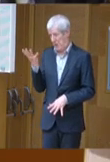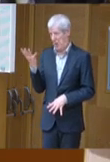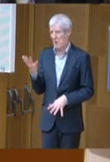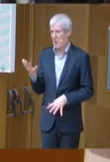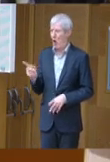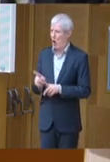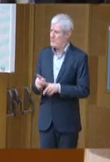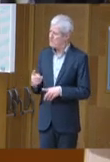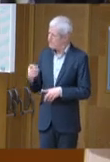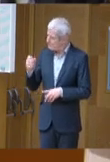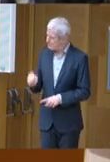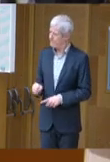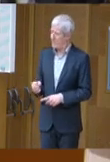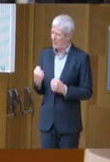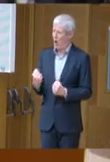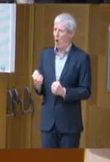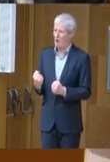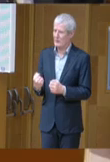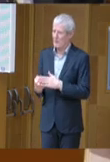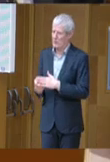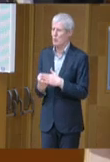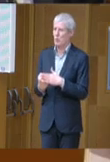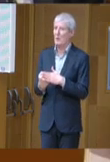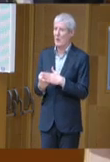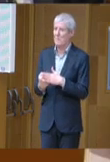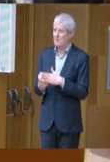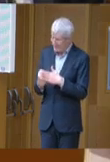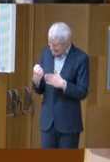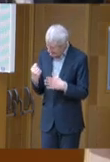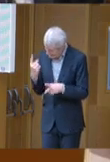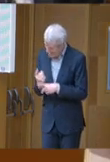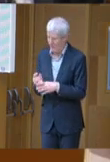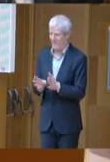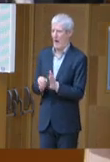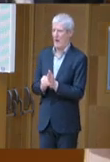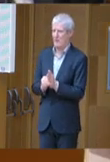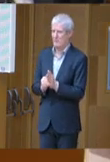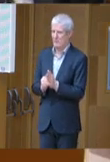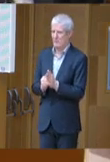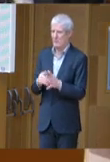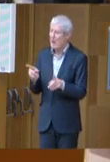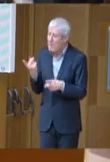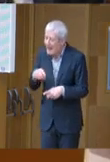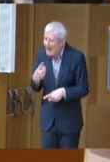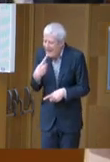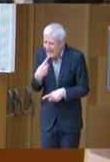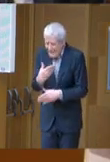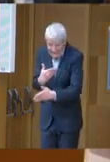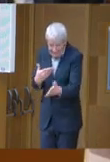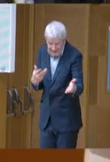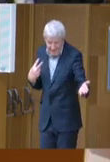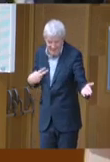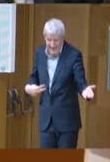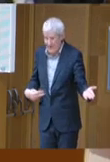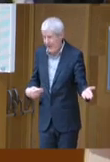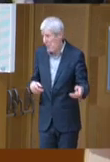drastiche da un punto di vista di tenuta devono essere effettuate per il bene soprattutto di coloro i quali oggi vivono una